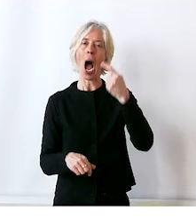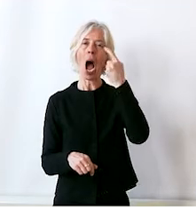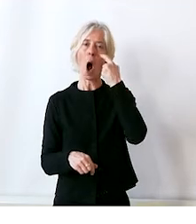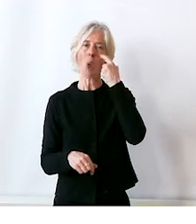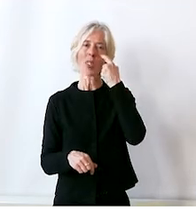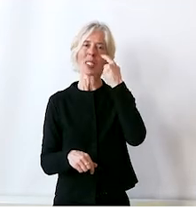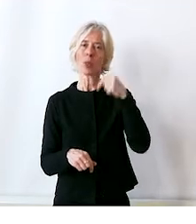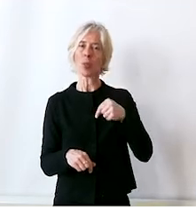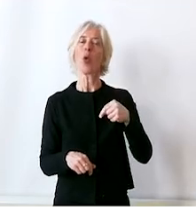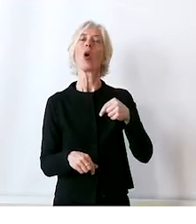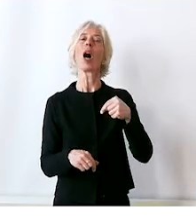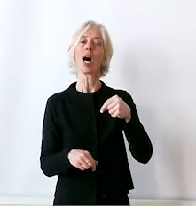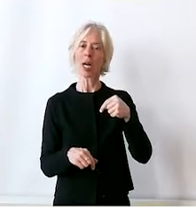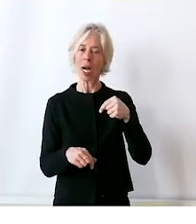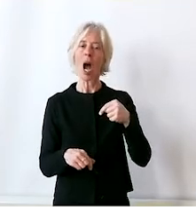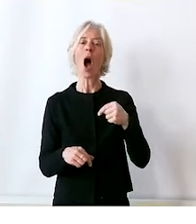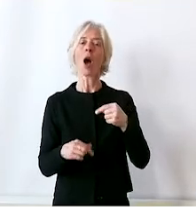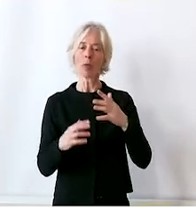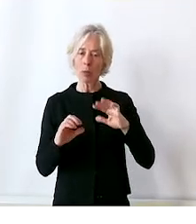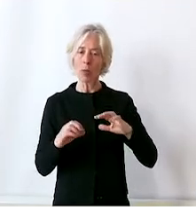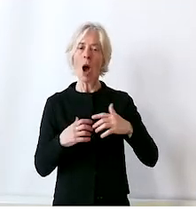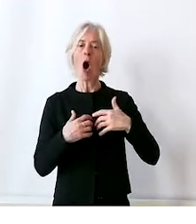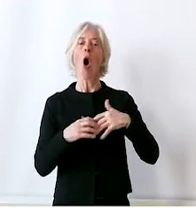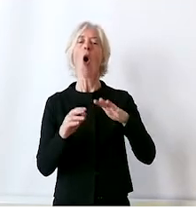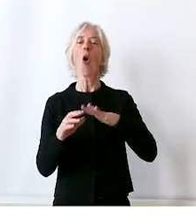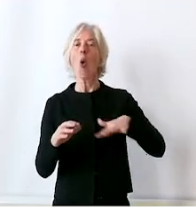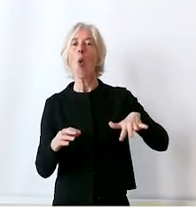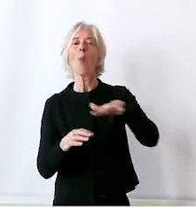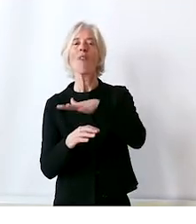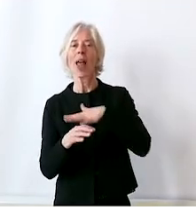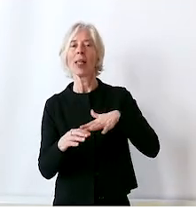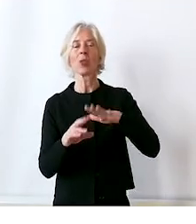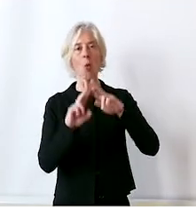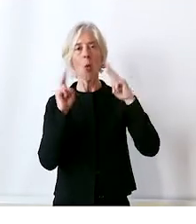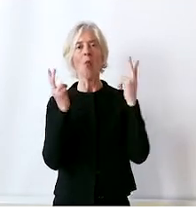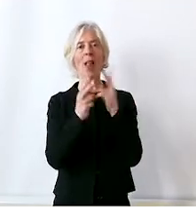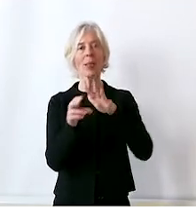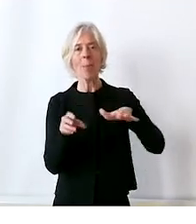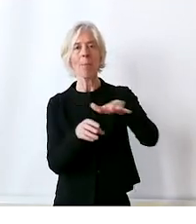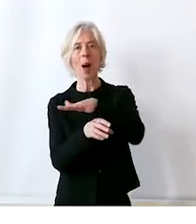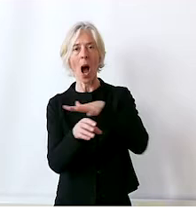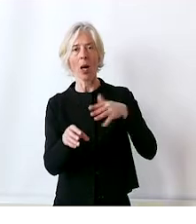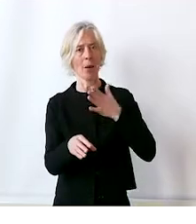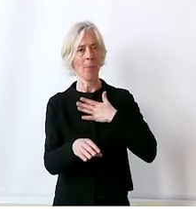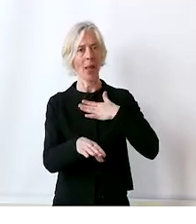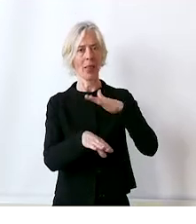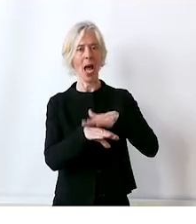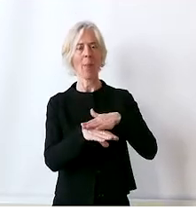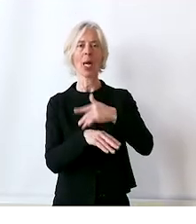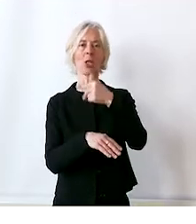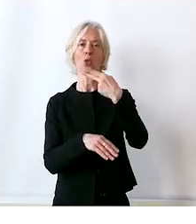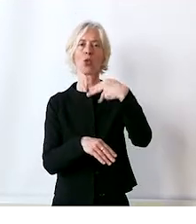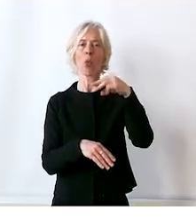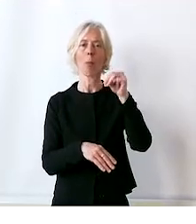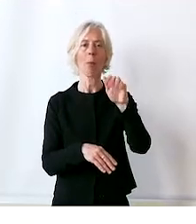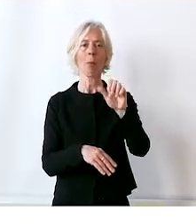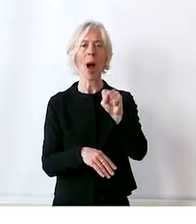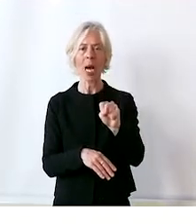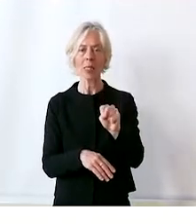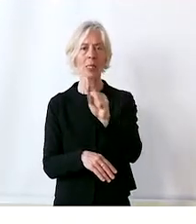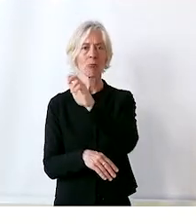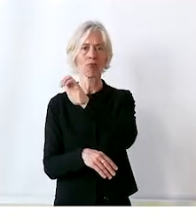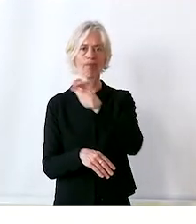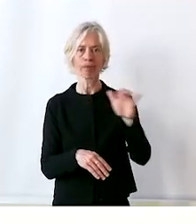am Mittleren Moos im Augsburg Umweltpark. Mein Name ist Thomas Nieborowski, ich bin Geschäftsführer des